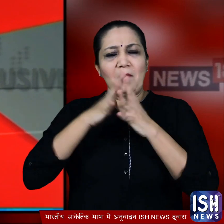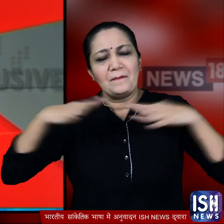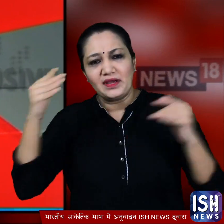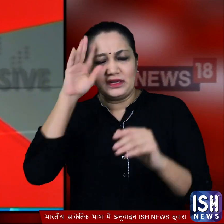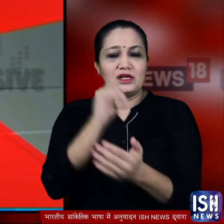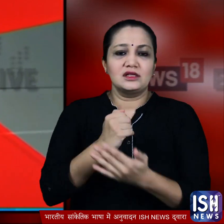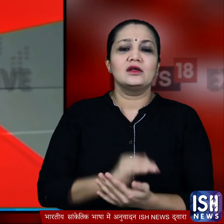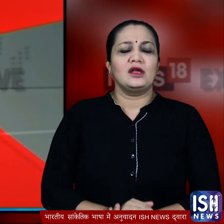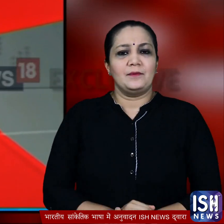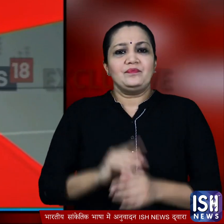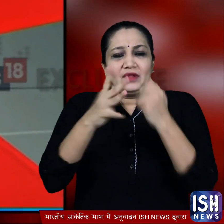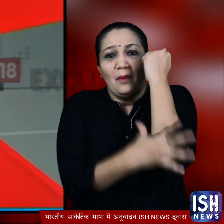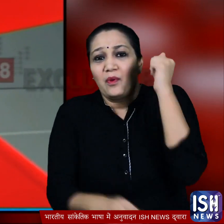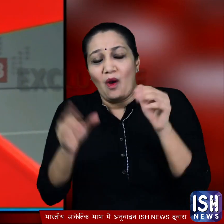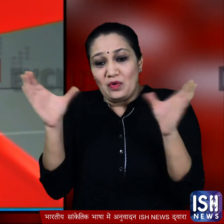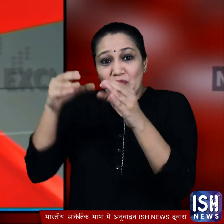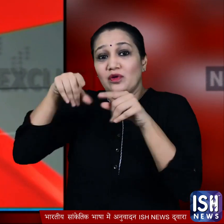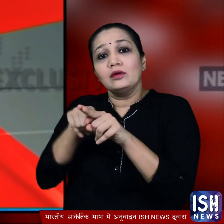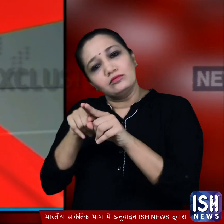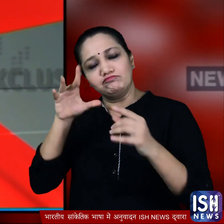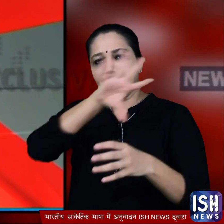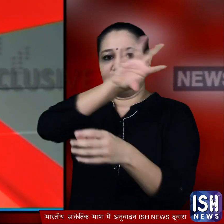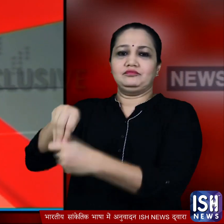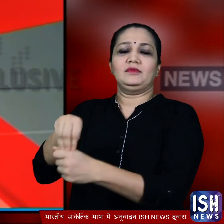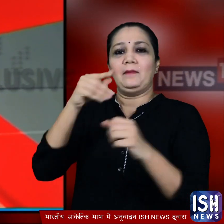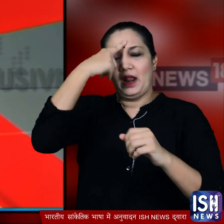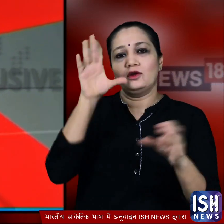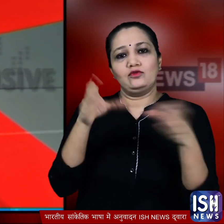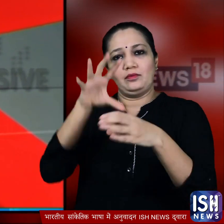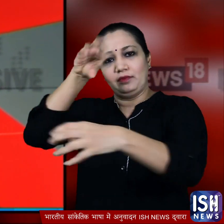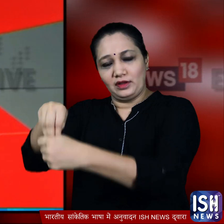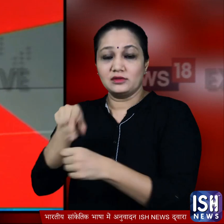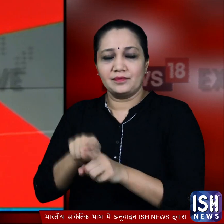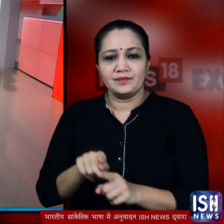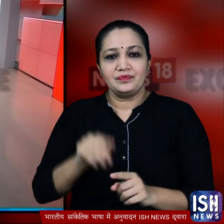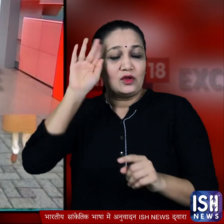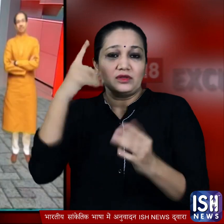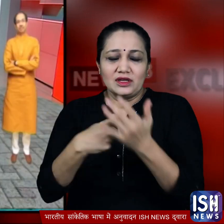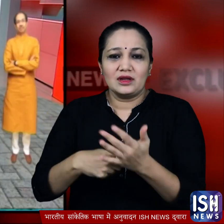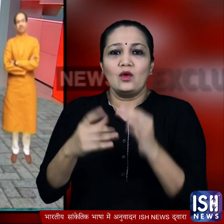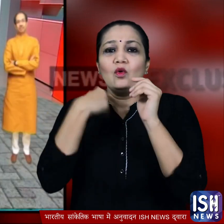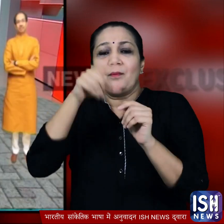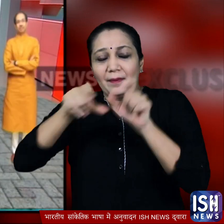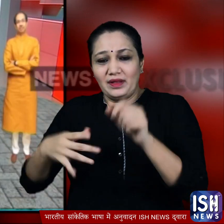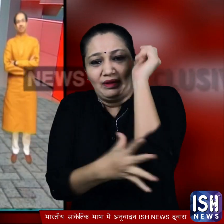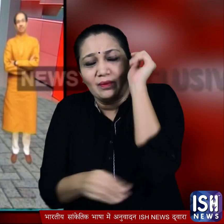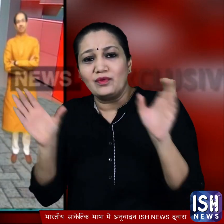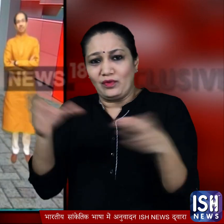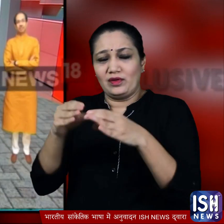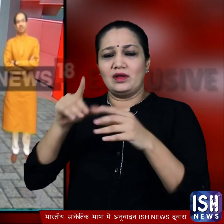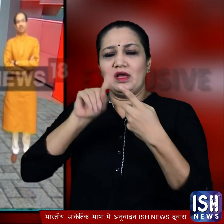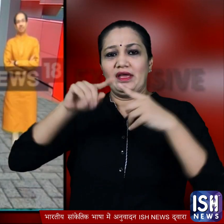समुदाय को आर्थिक रूप से कमजोर वर्गों की श्रेणी में डाल दिया। न्यूज 18 के अभिषेक पांडे की रिपोर्ट है कि आर्थिक तौर पर कमजोर लोगों के लिए बनाए